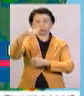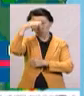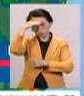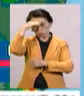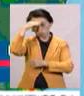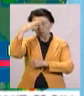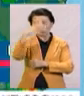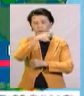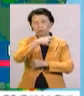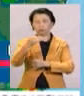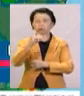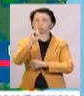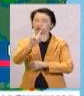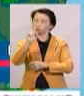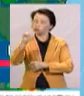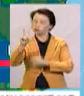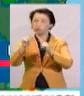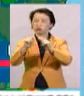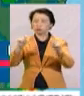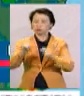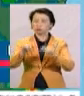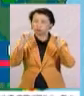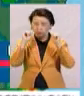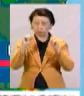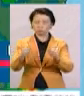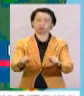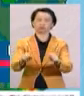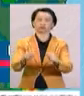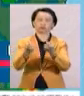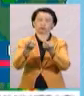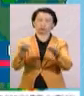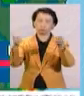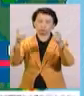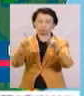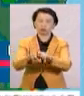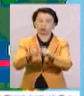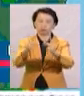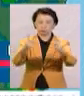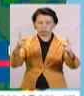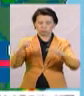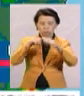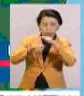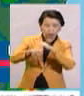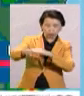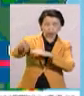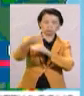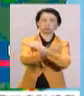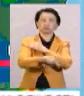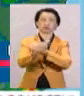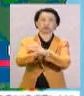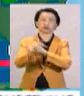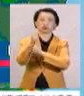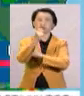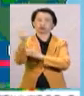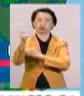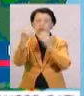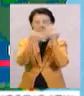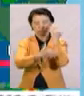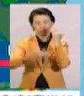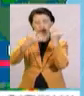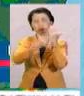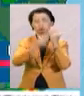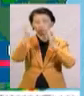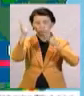serta hujan di 1-2 tempat juga masih lagi boleh berpotensi untuk berlaku di kawasan pedalaman negeri-negeri di pantai timur semenanjung